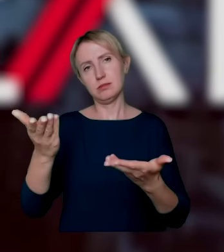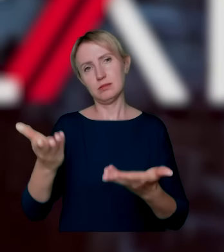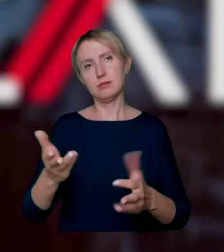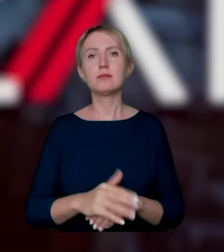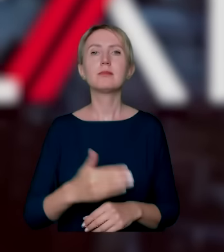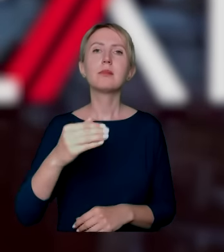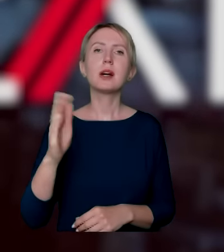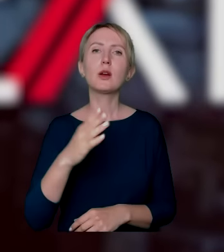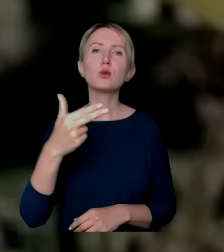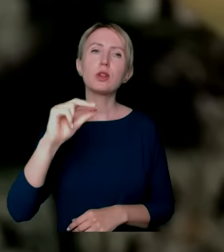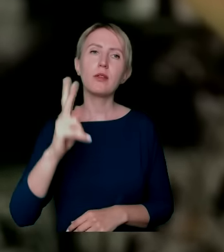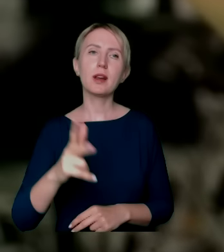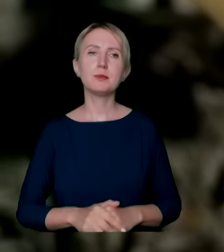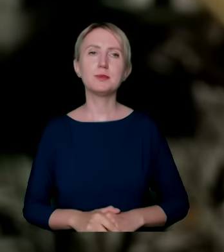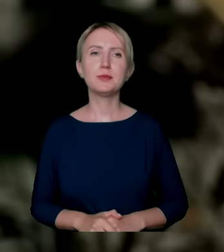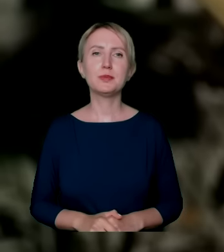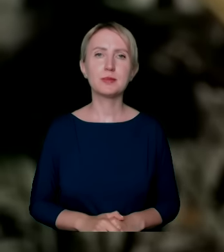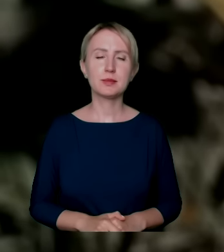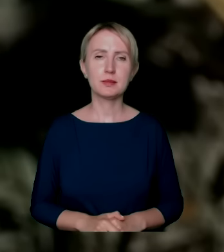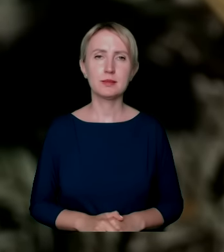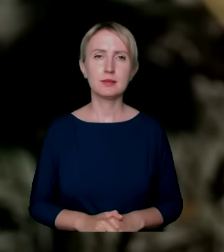Nowaka.